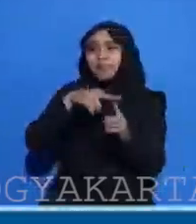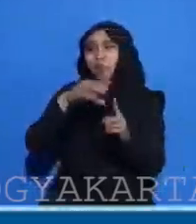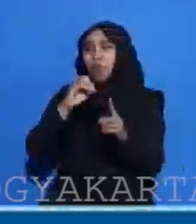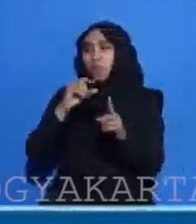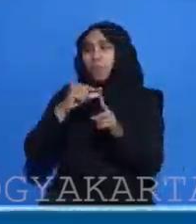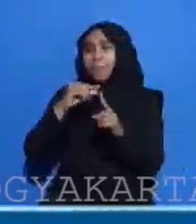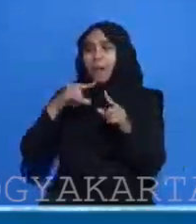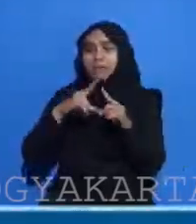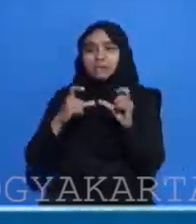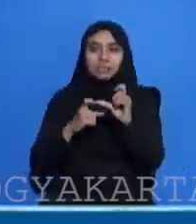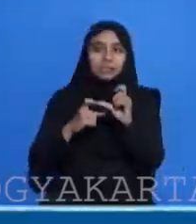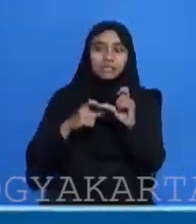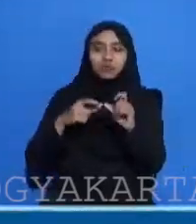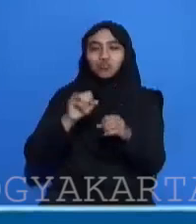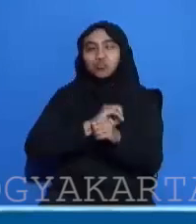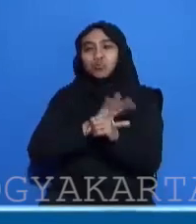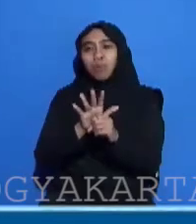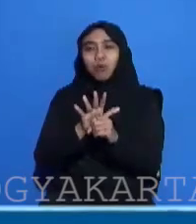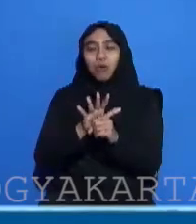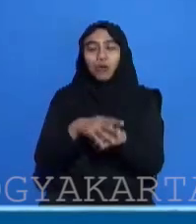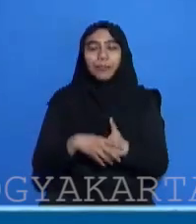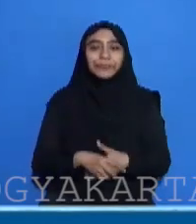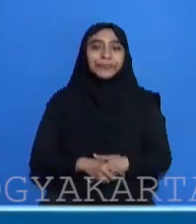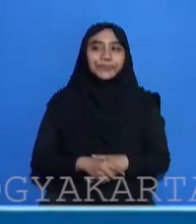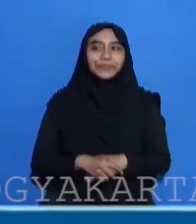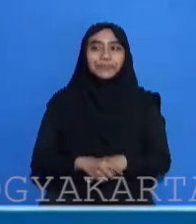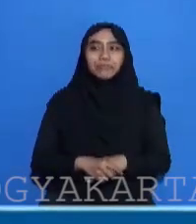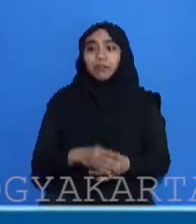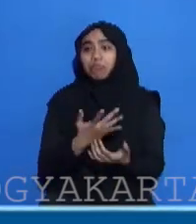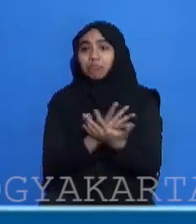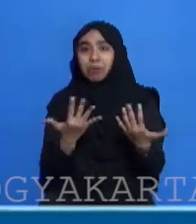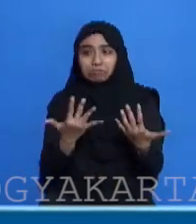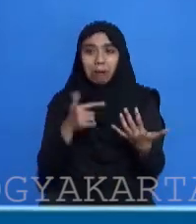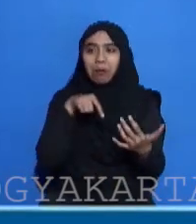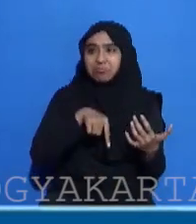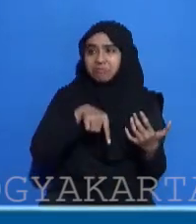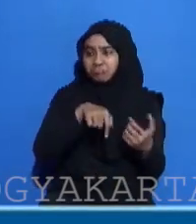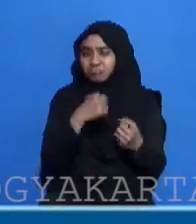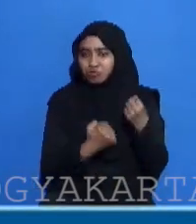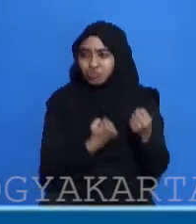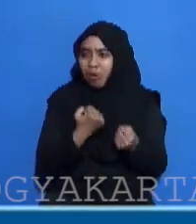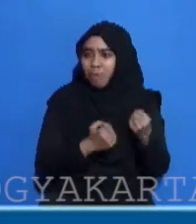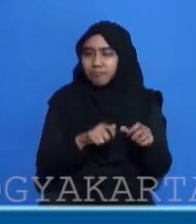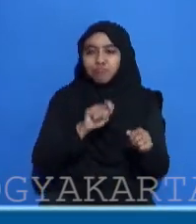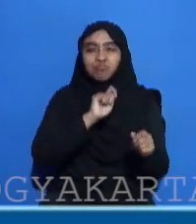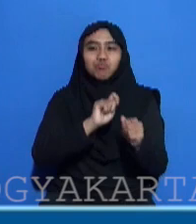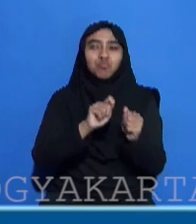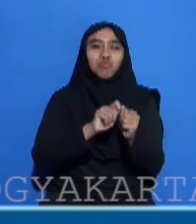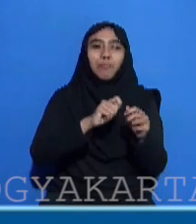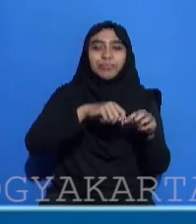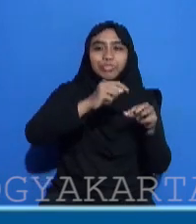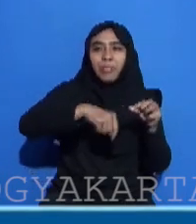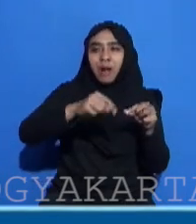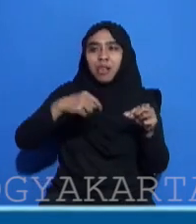kapanewon Nanggulan Kulon Progo sebagian warga sangipun saking pakaryan Dados pemilintali